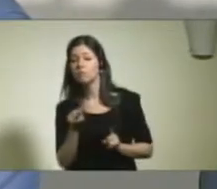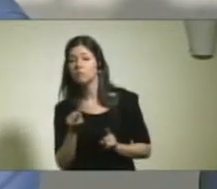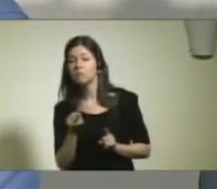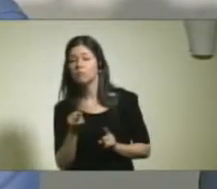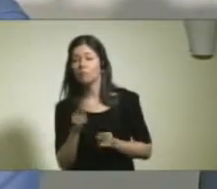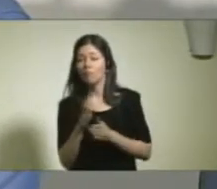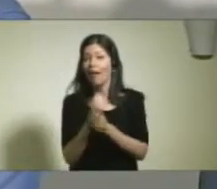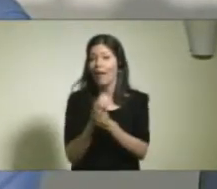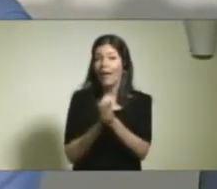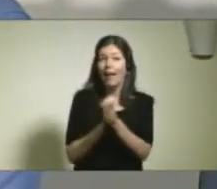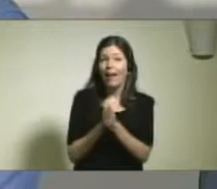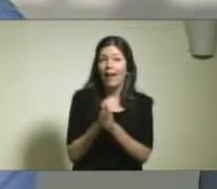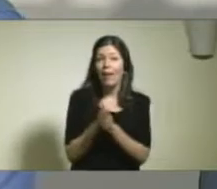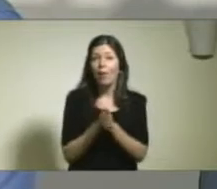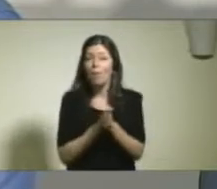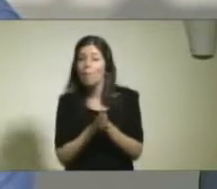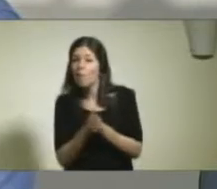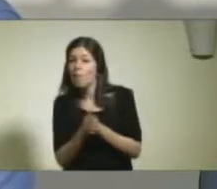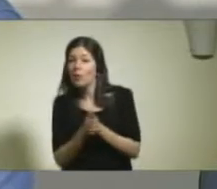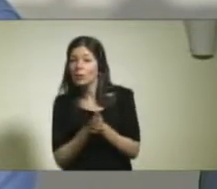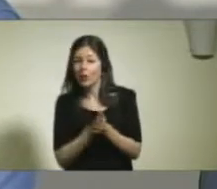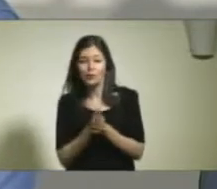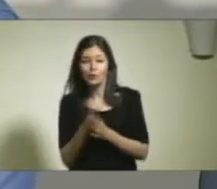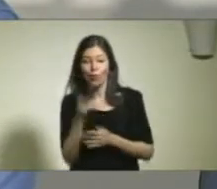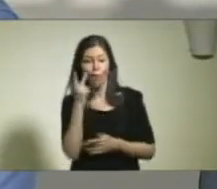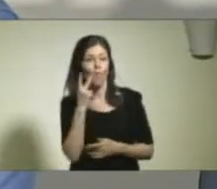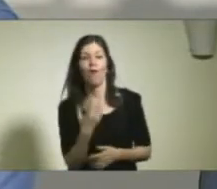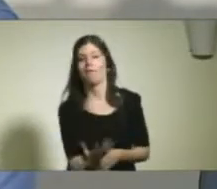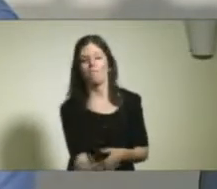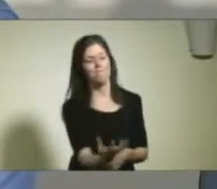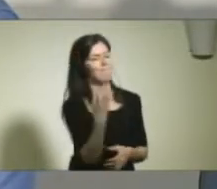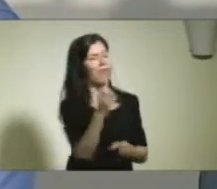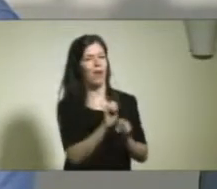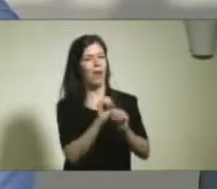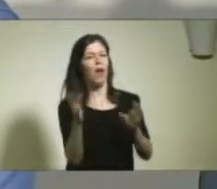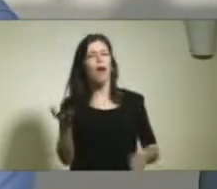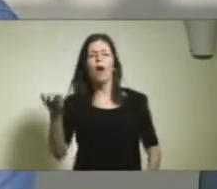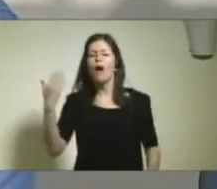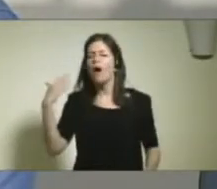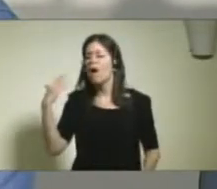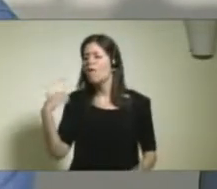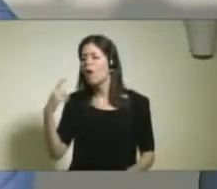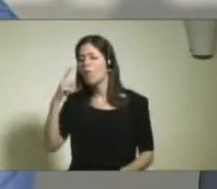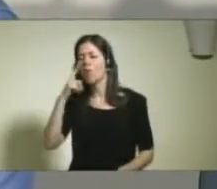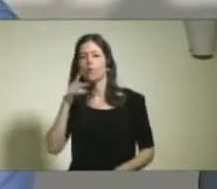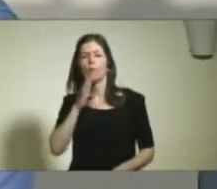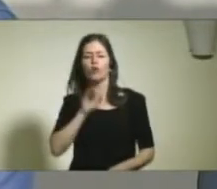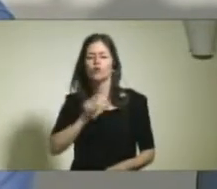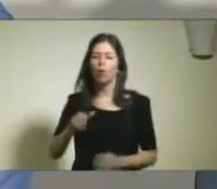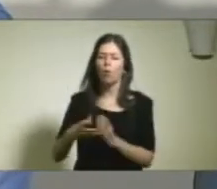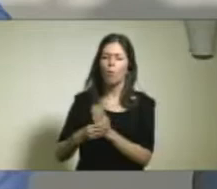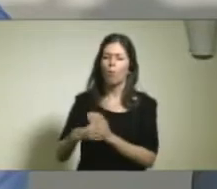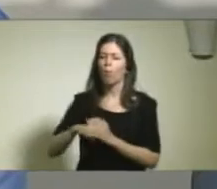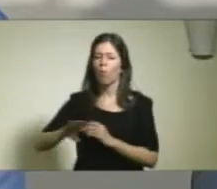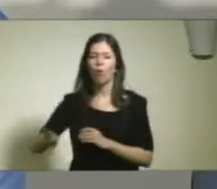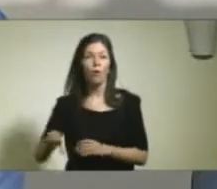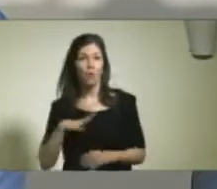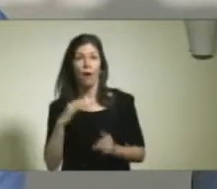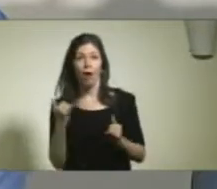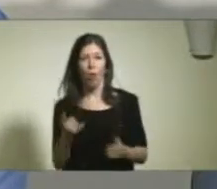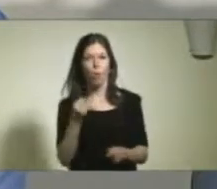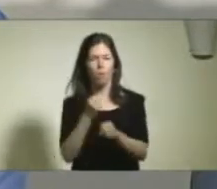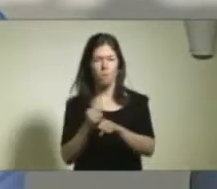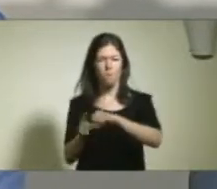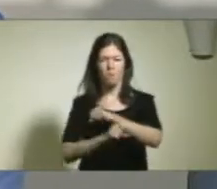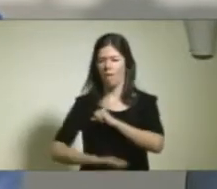est maintenant évident. Dans le passé, c'était vu comme une question de pauvreté, mais maintenant que tous les travailleurs s'unissent